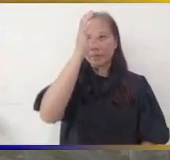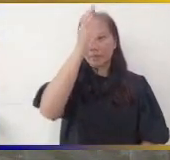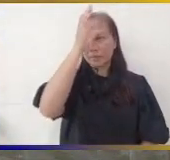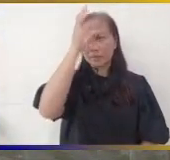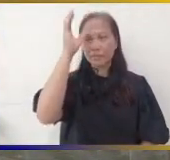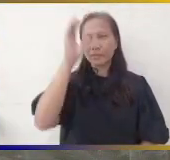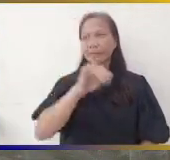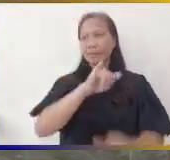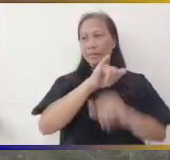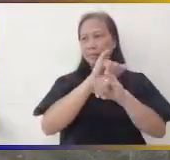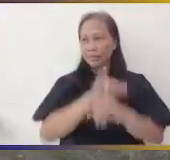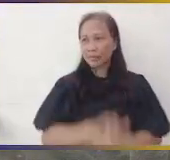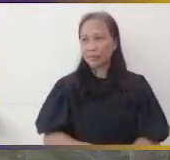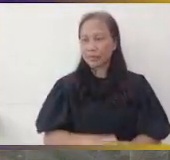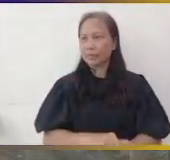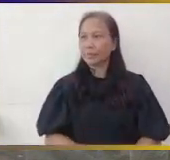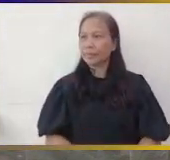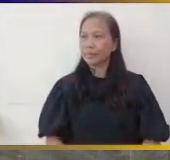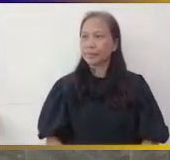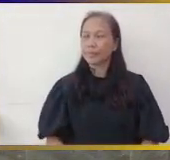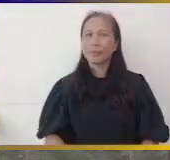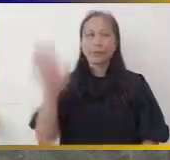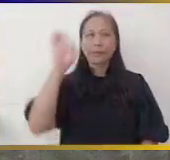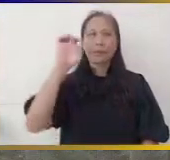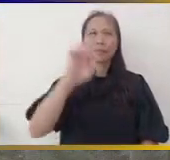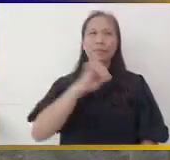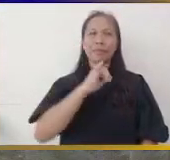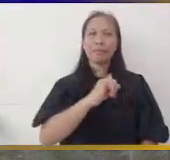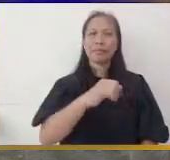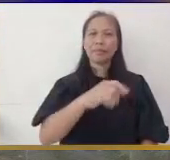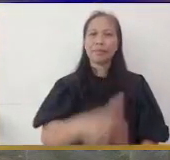Katulad po ng sinabi ko sa inyo He is